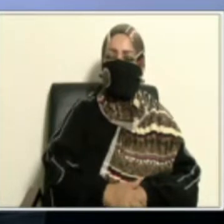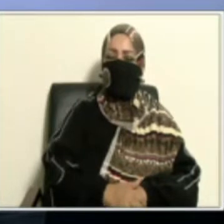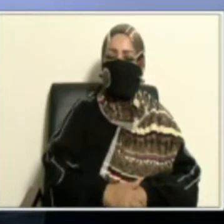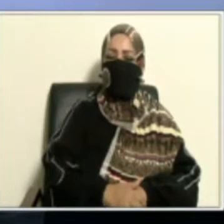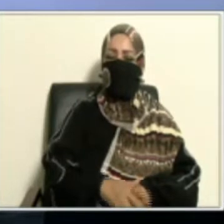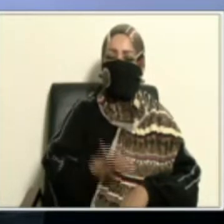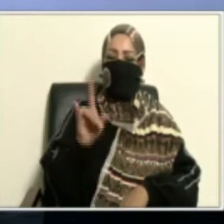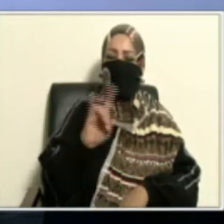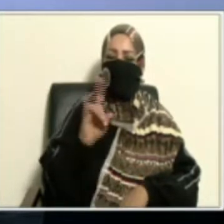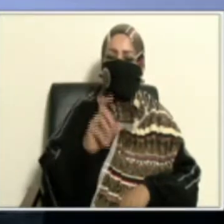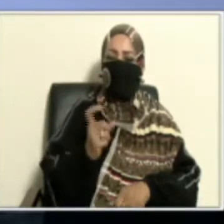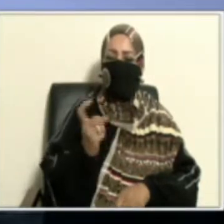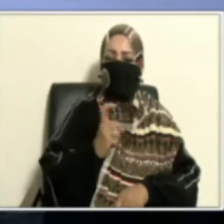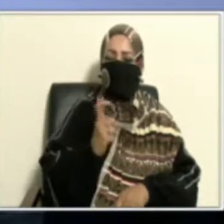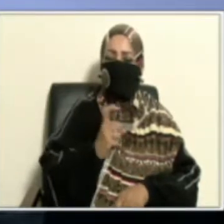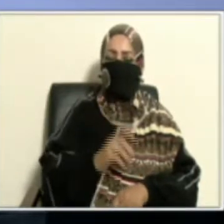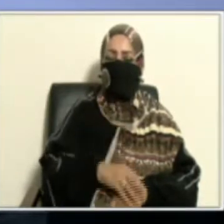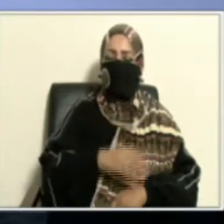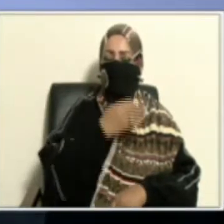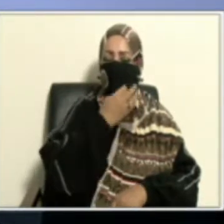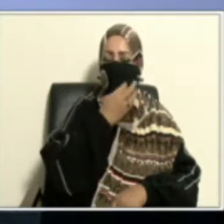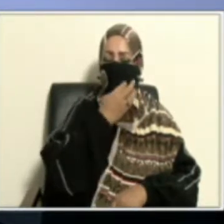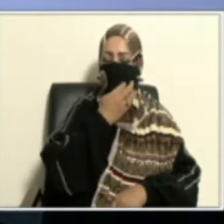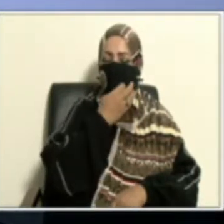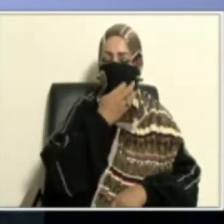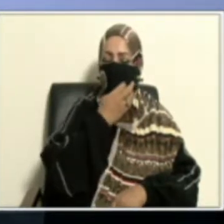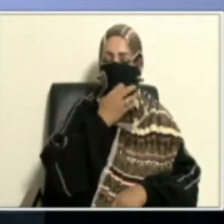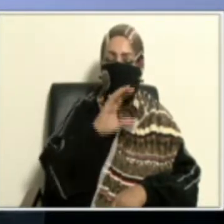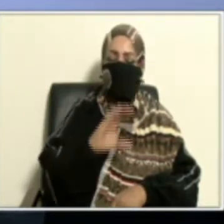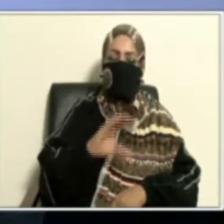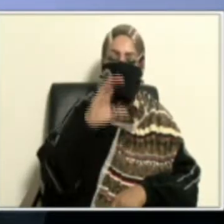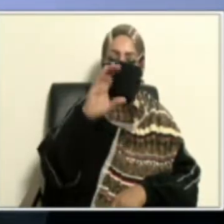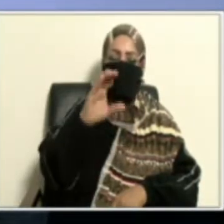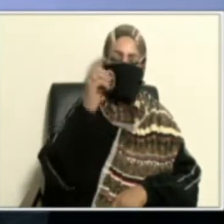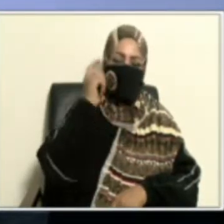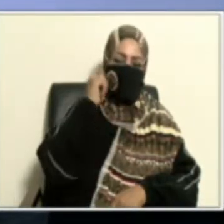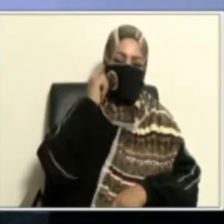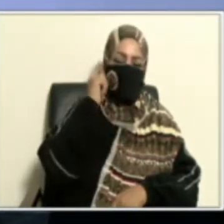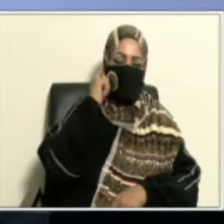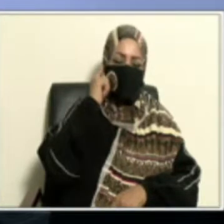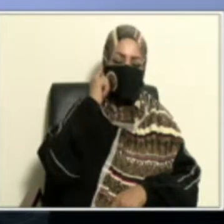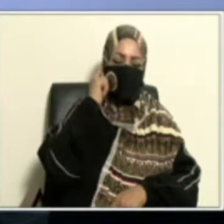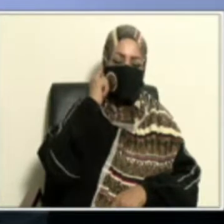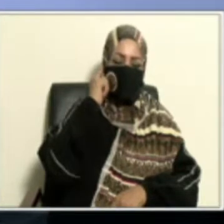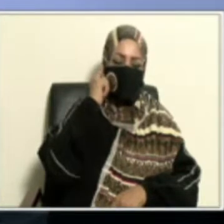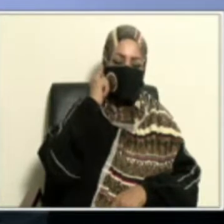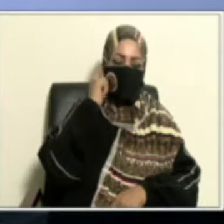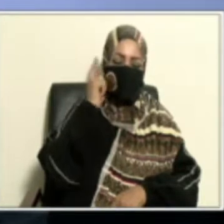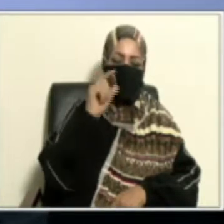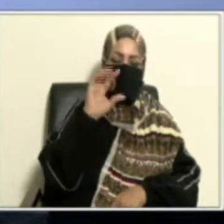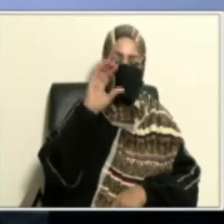تسمع الإجابة بإذن الله تعالى. الله يبارك فيك، بارك الله فيك، الله يبارك فيك.